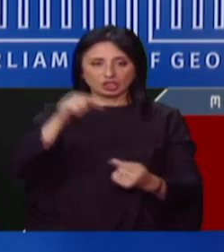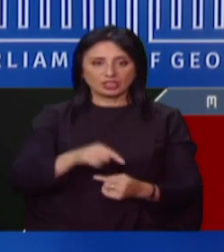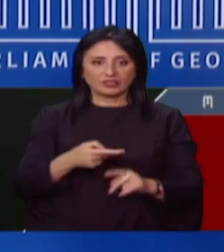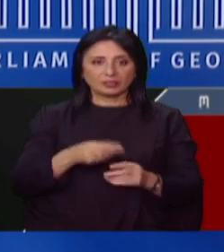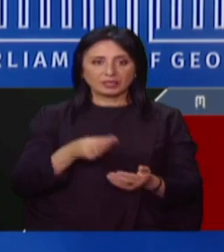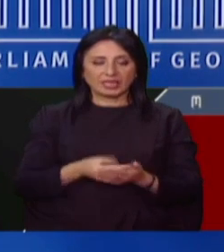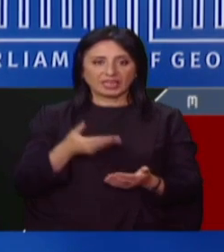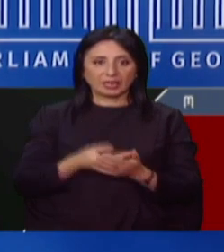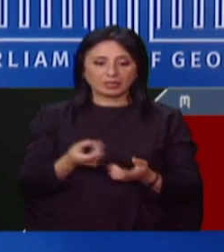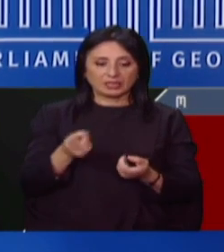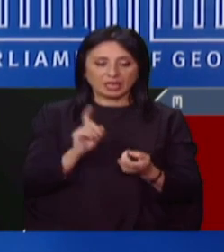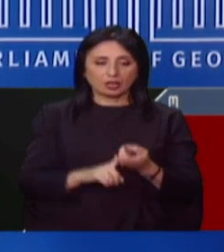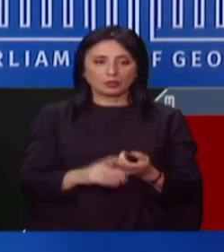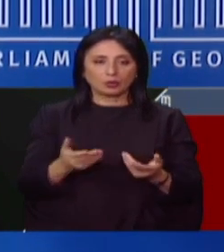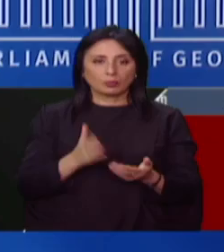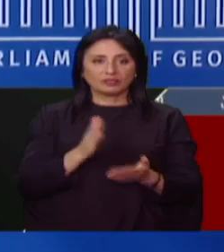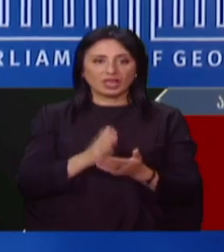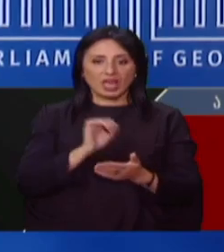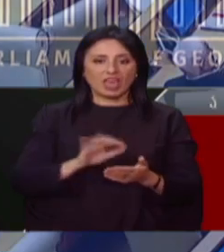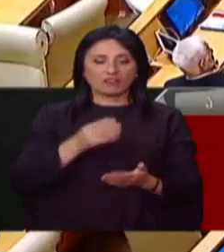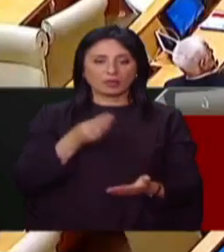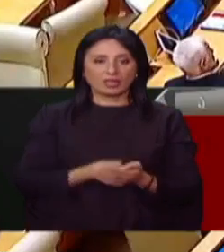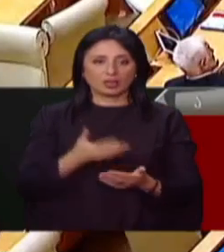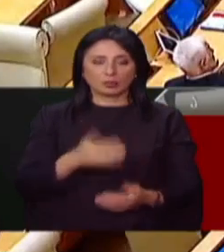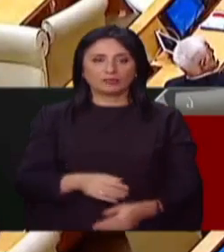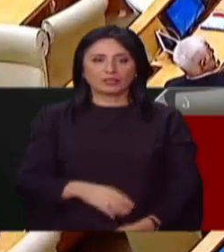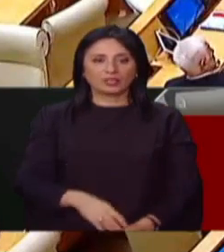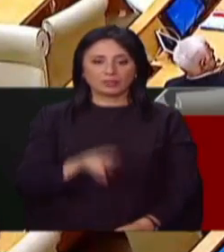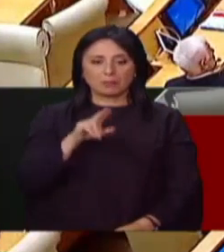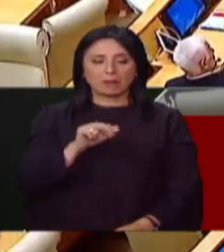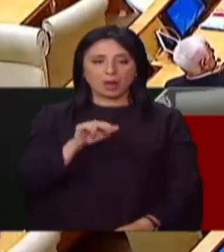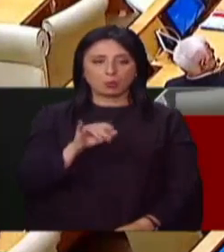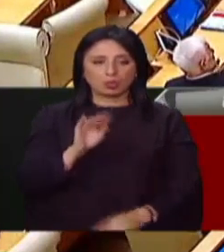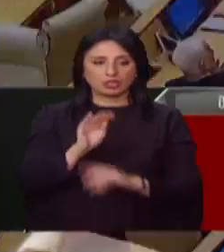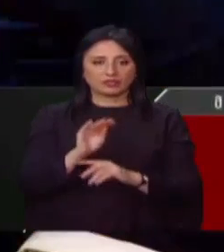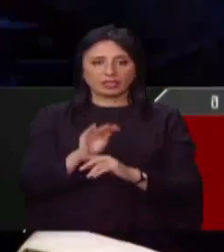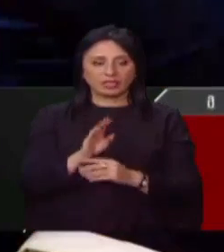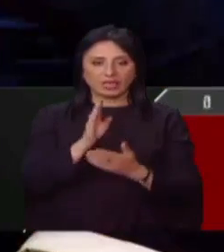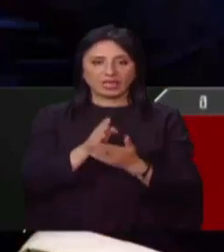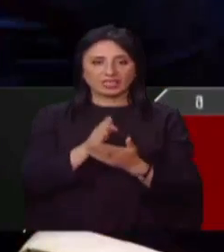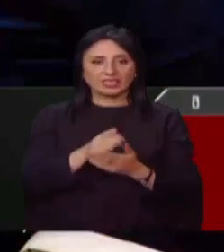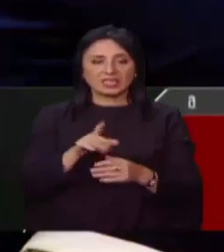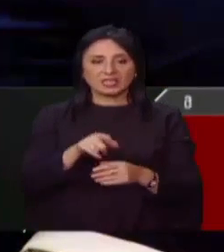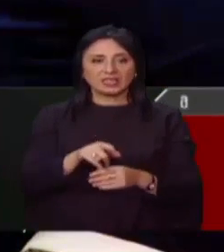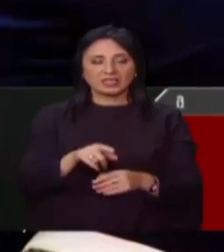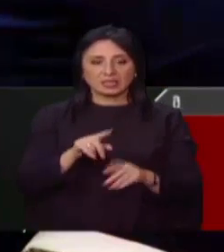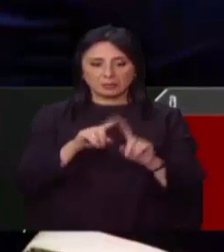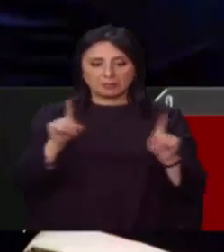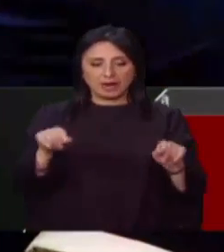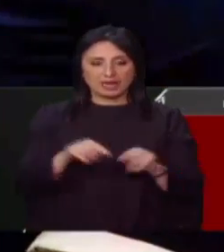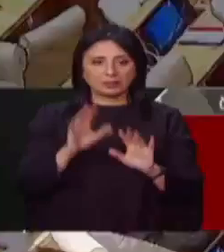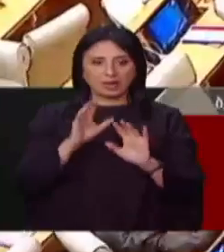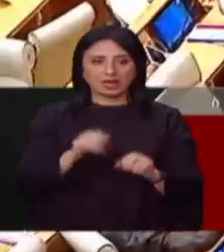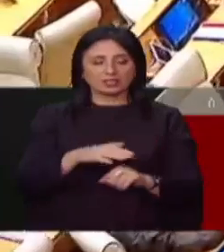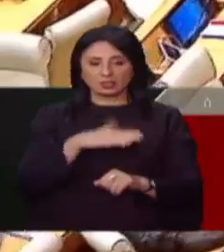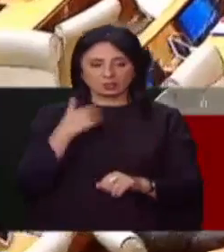იმ ღირებულებებზე დაყრდნობით, რომელიც არის ევროპული ღირებულებები. შალვა პაპუაშვილის კრიტიკის ადრესატები საკანონმდებლო პაკეტს მხარს